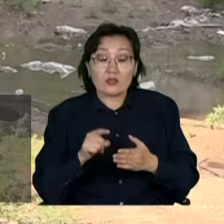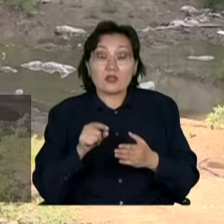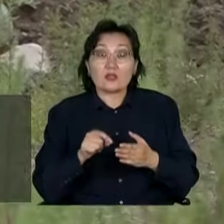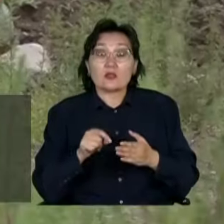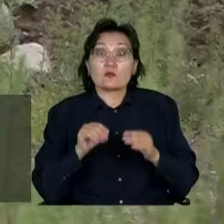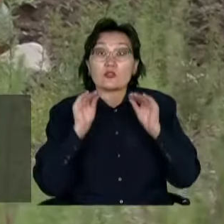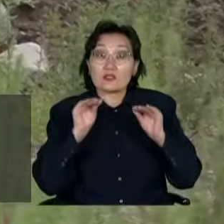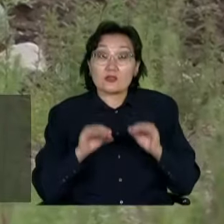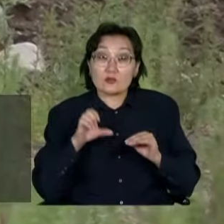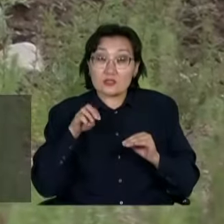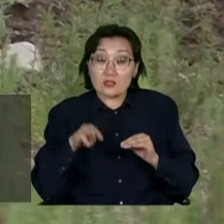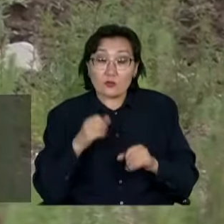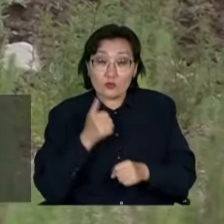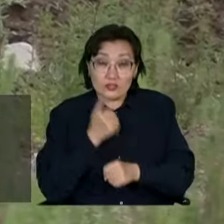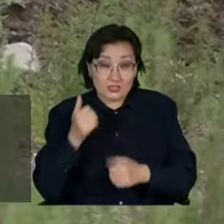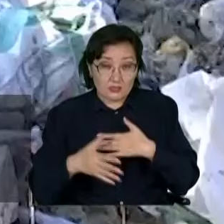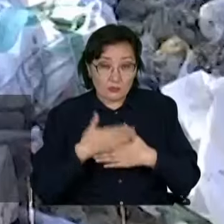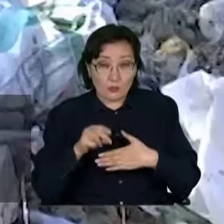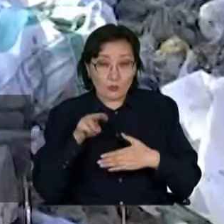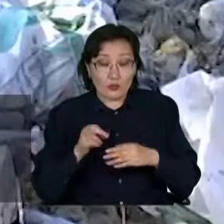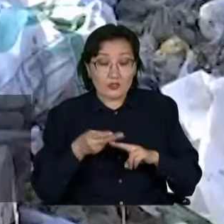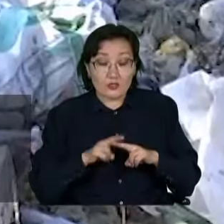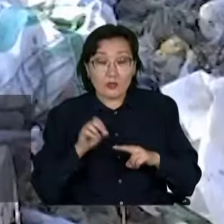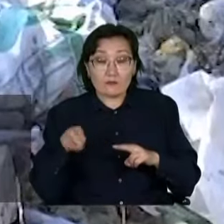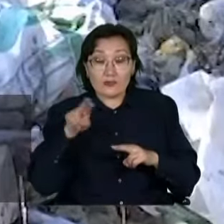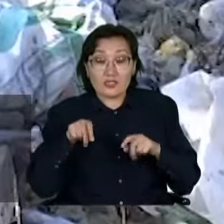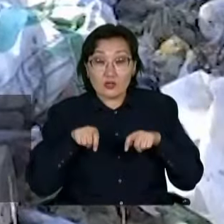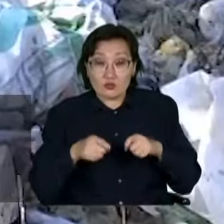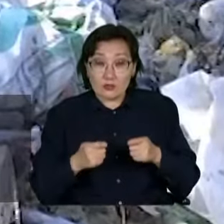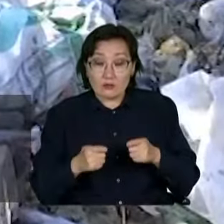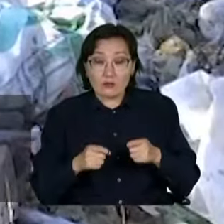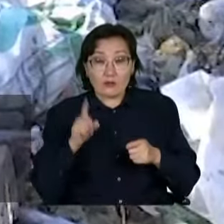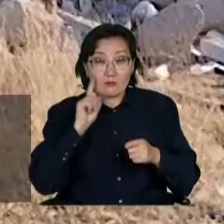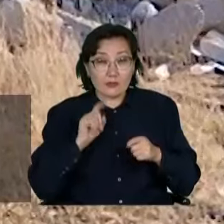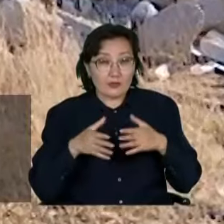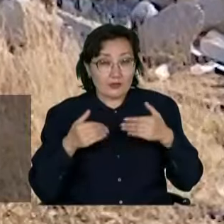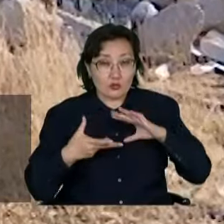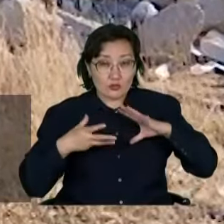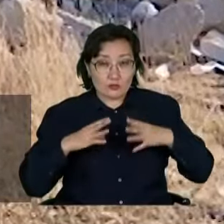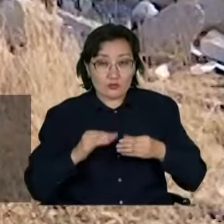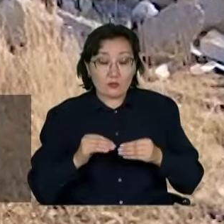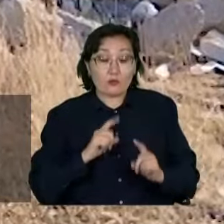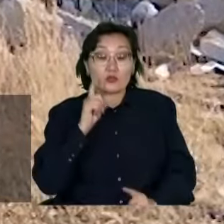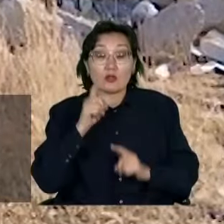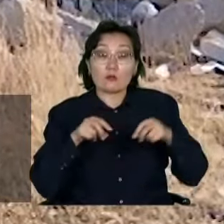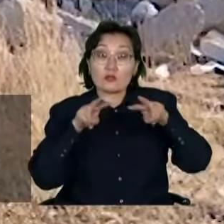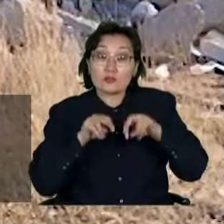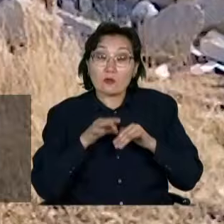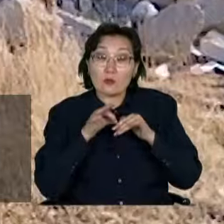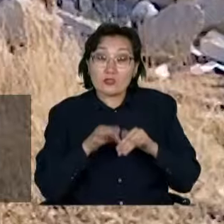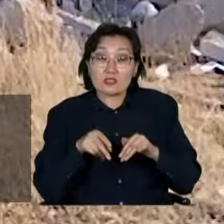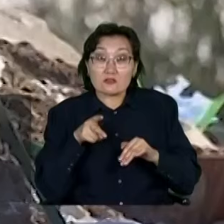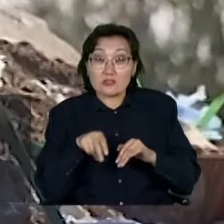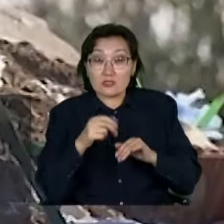статью, ужесточить санкции по данным экологическим нарушениям, пока нет результатов. К слову, космический мониторинг проводится